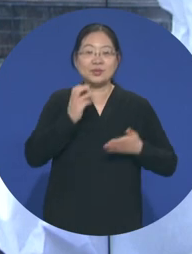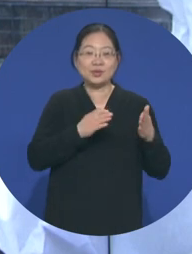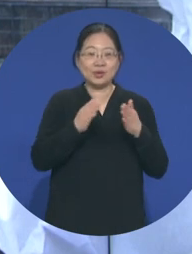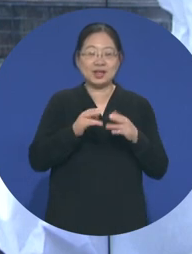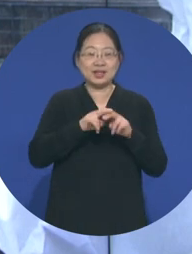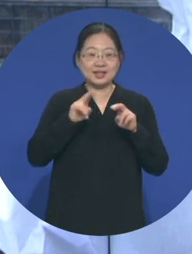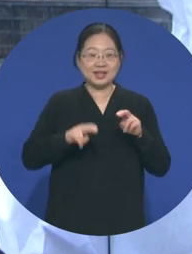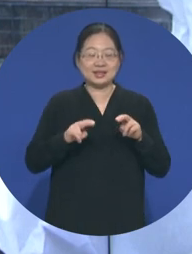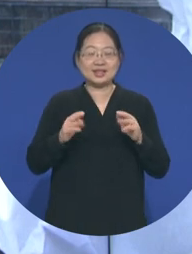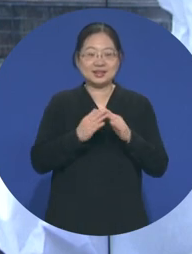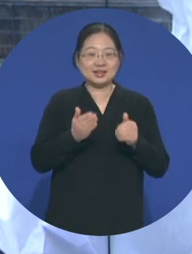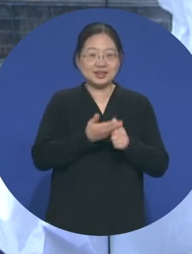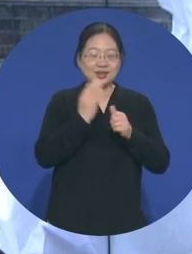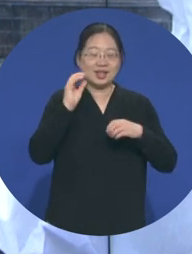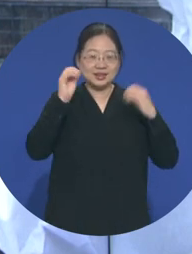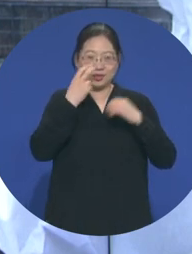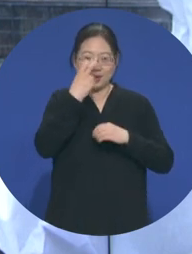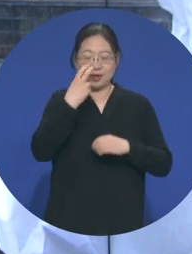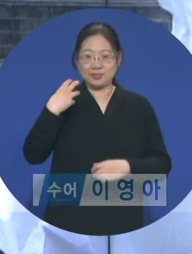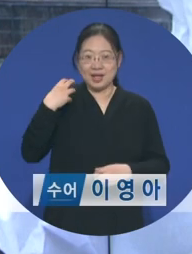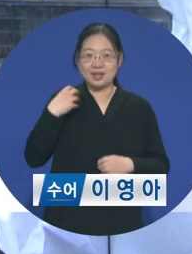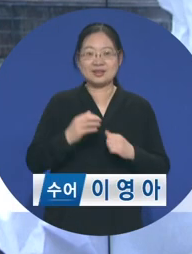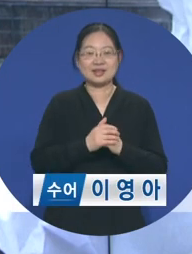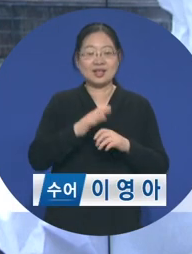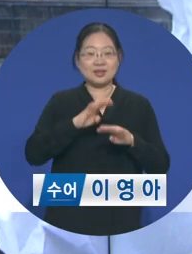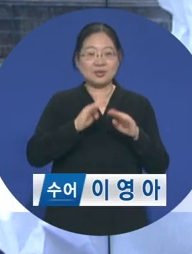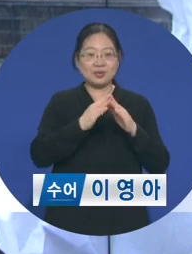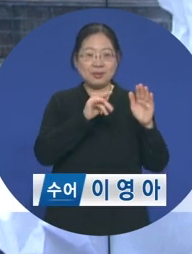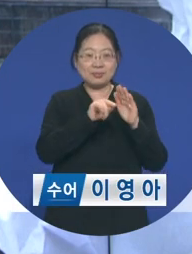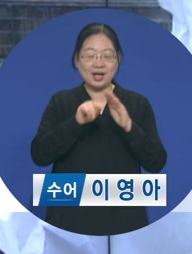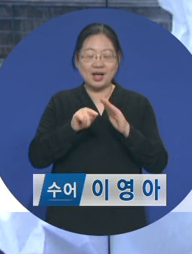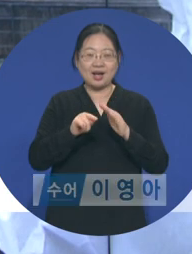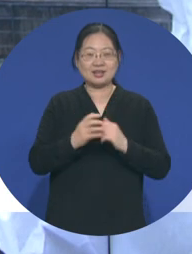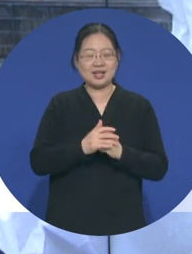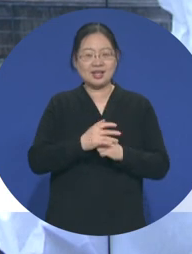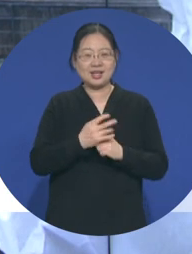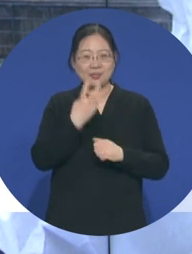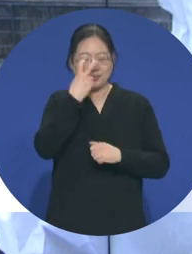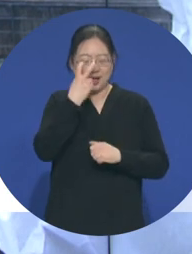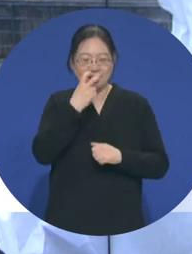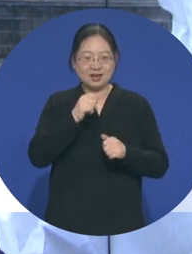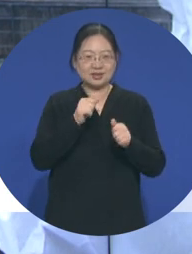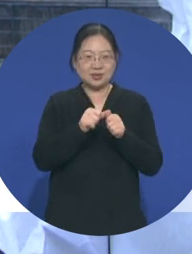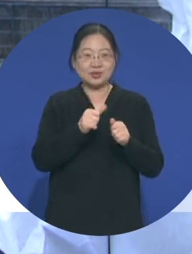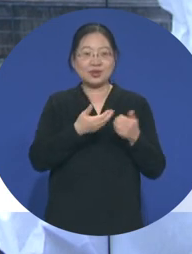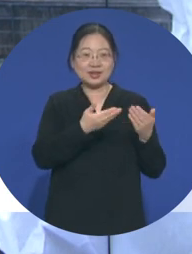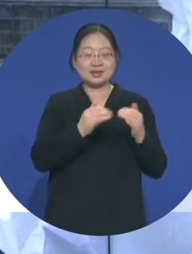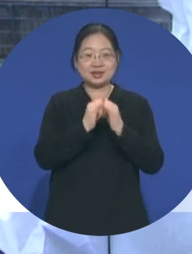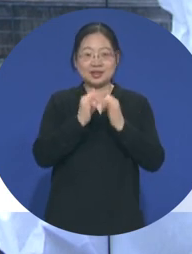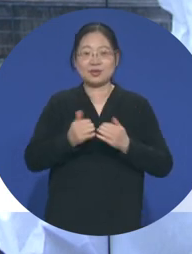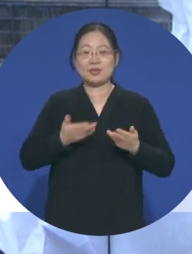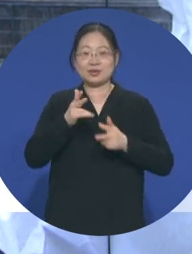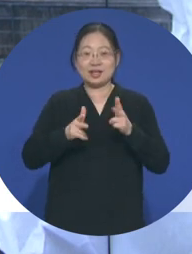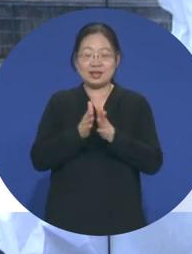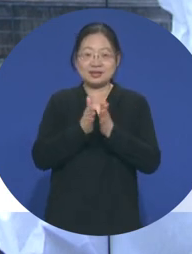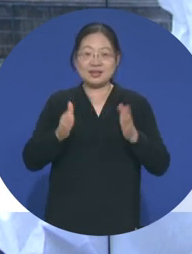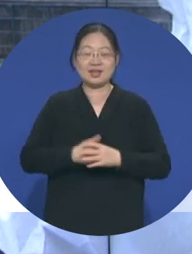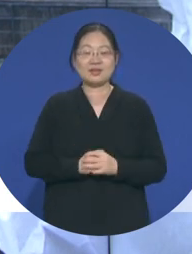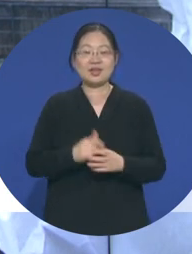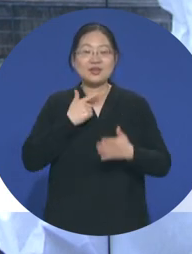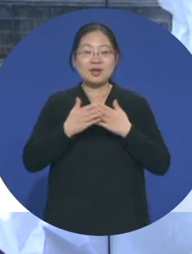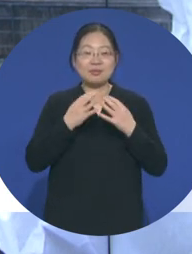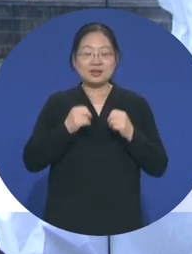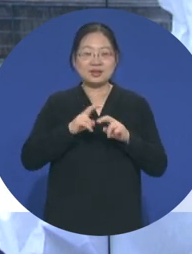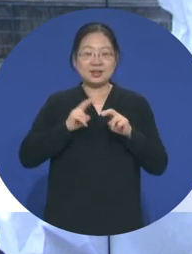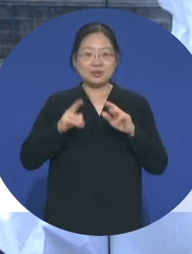경기도가 퇴직 가축방역관이 농가를 다니며 가축 질병 예찰과 컨설팅을 하는 사회공원 사업을 추진합니다